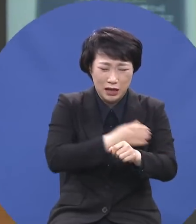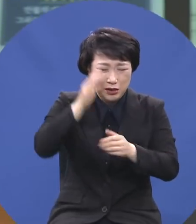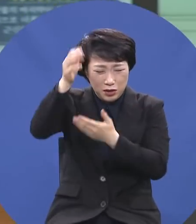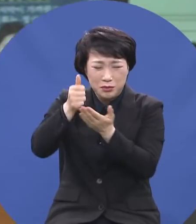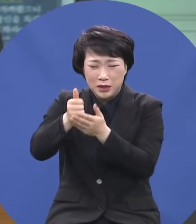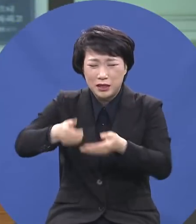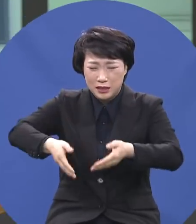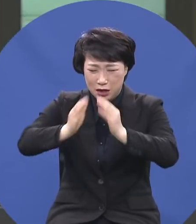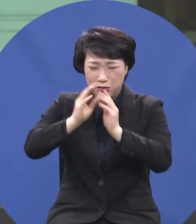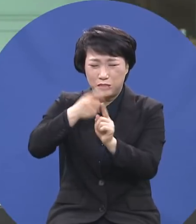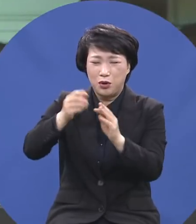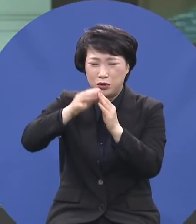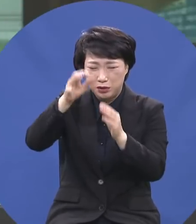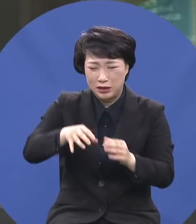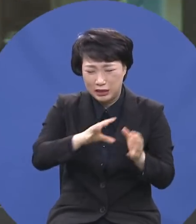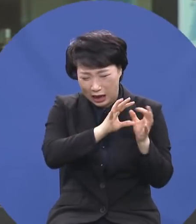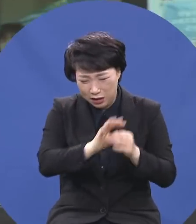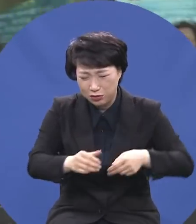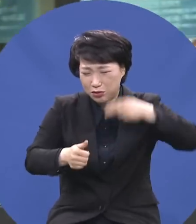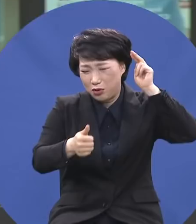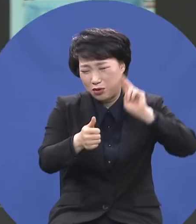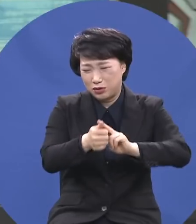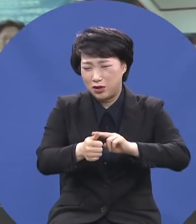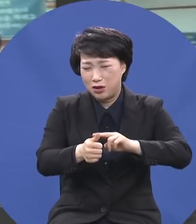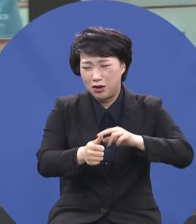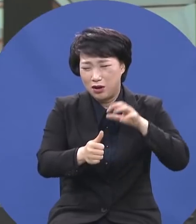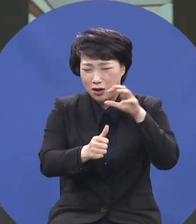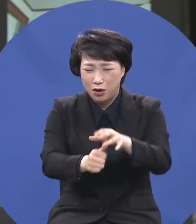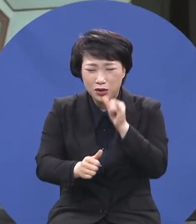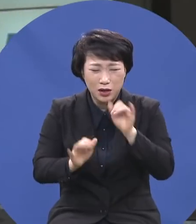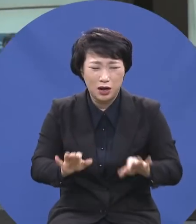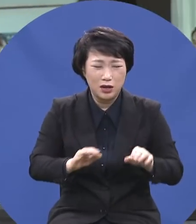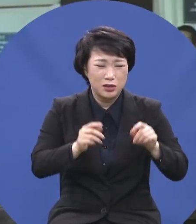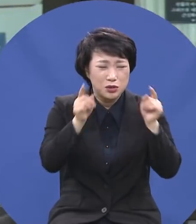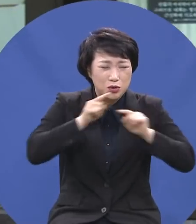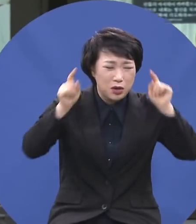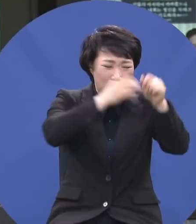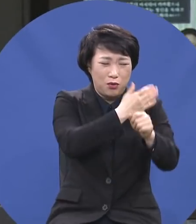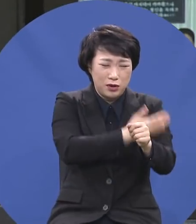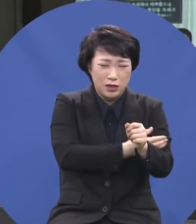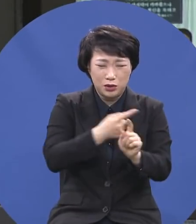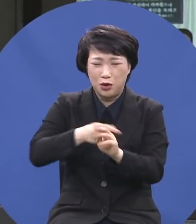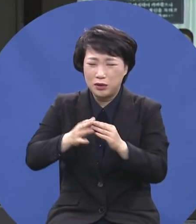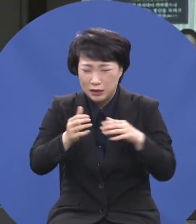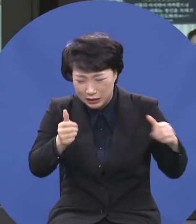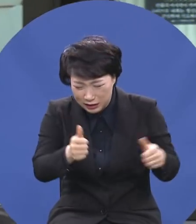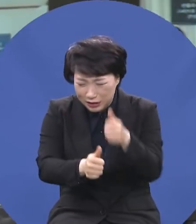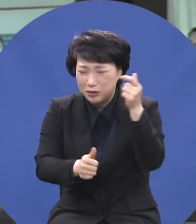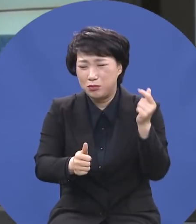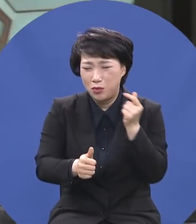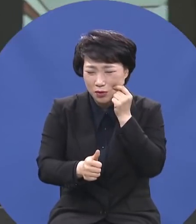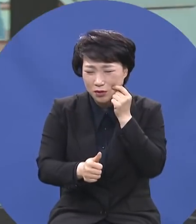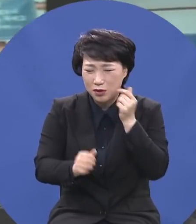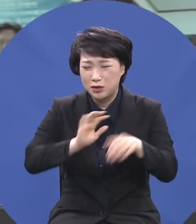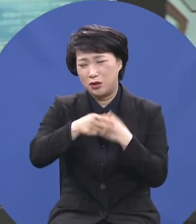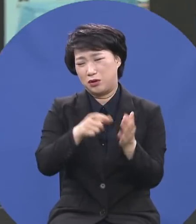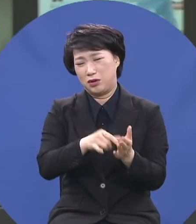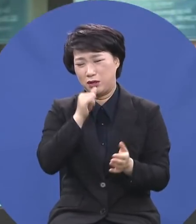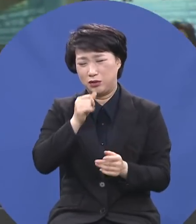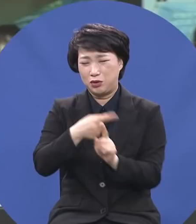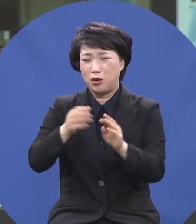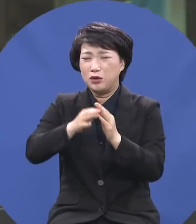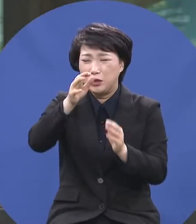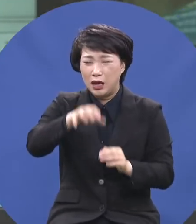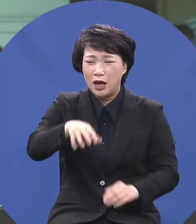성령이 세운 교회를 끝없이 도전합니다. 그래서 음부의 권세가 교회를 이기지 못하리라고 했습니다.